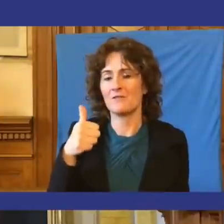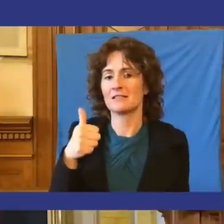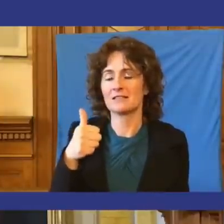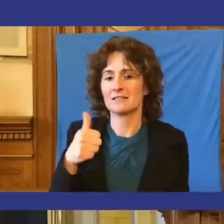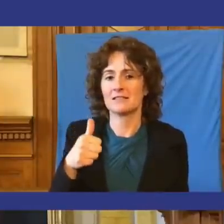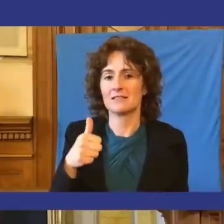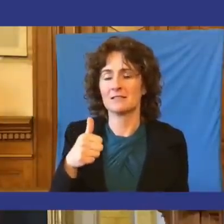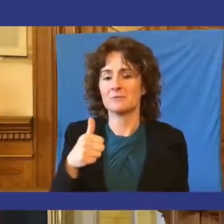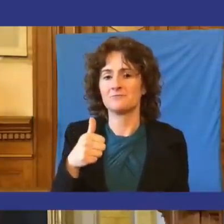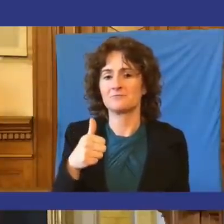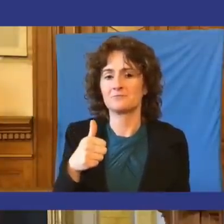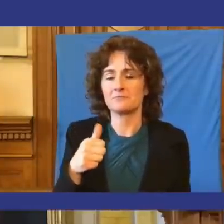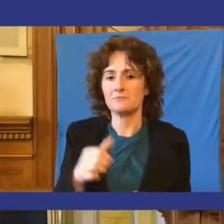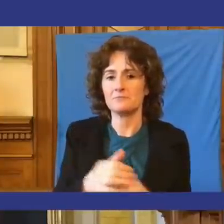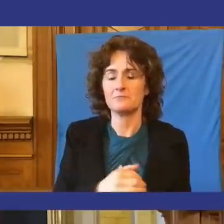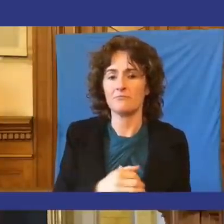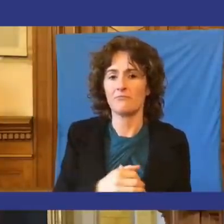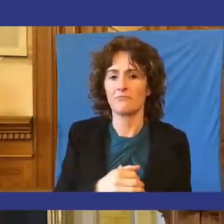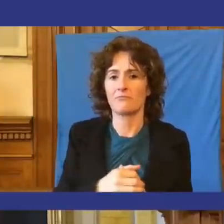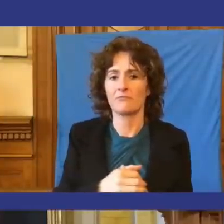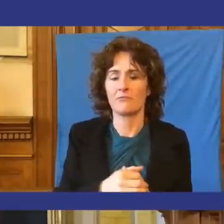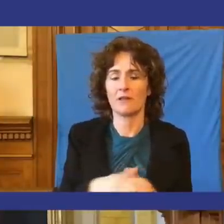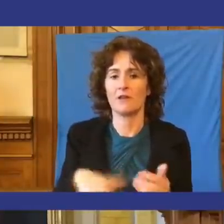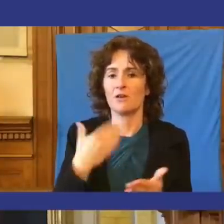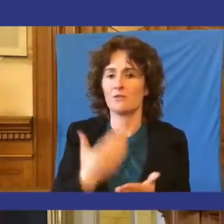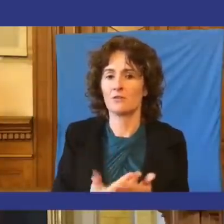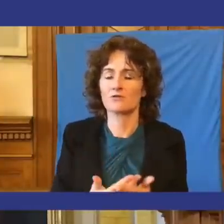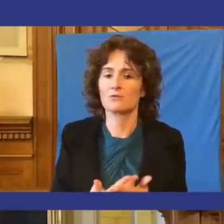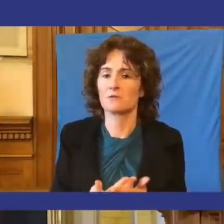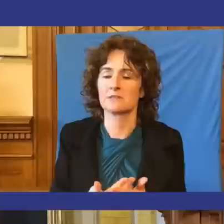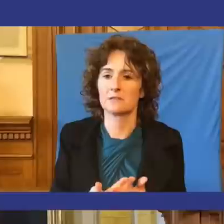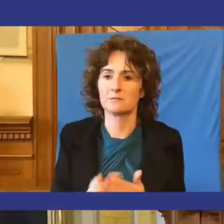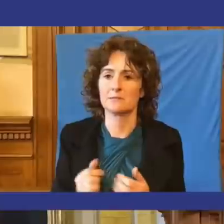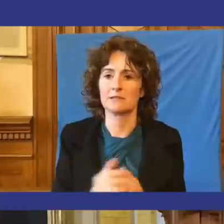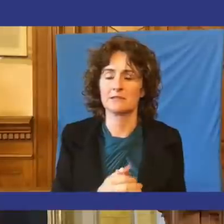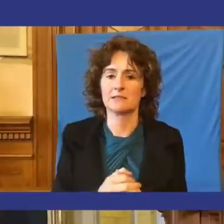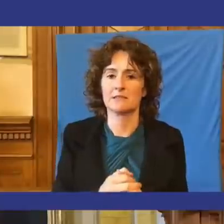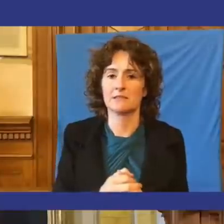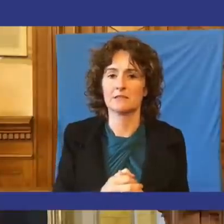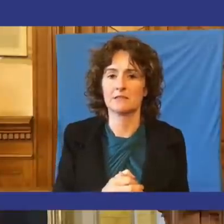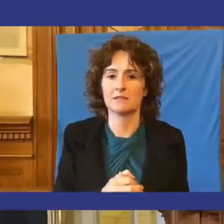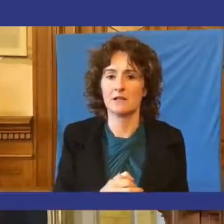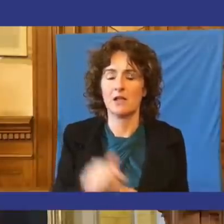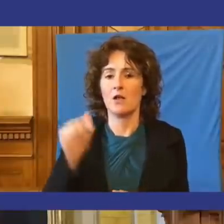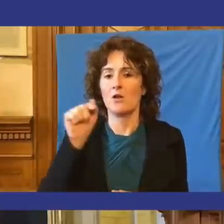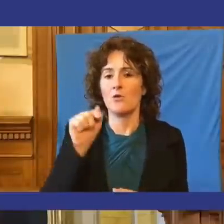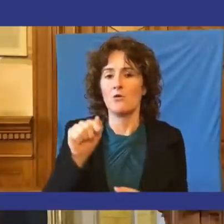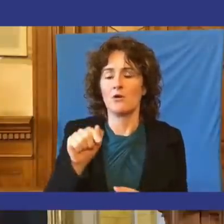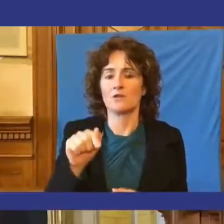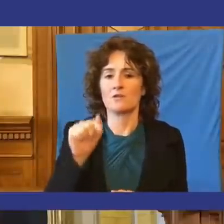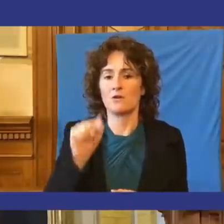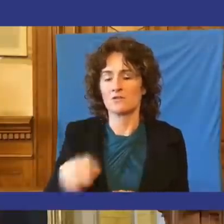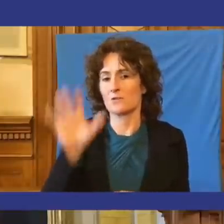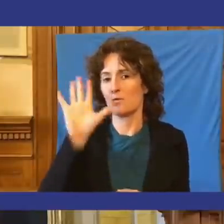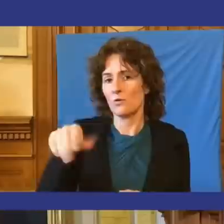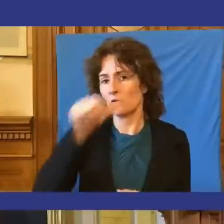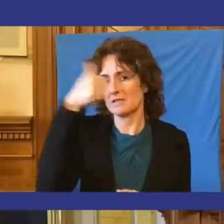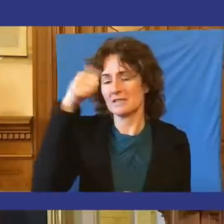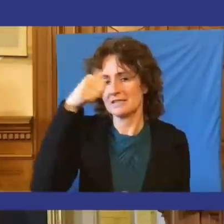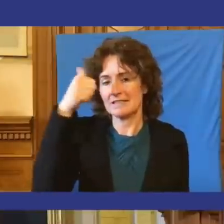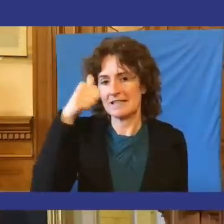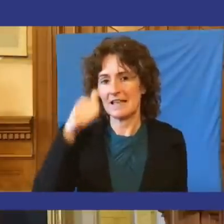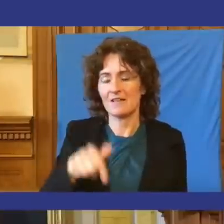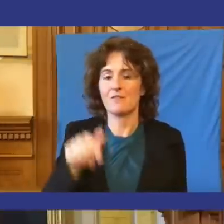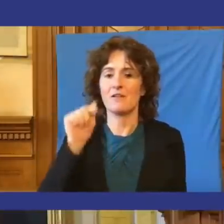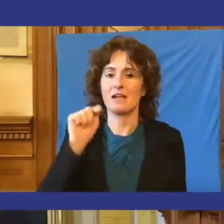én választottam, hogy ki legyen és ki nem. Semmilyen nyomást nem helyeztem, ezt ő is pontosan leírja. Azt ő állította össze azt az öt nevet. Az, hogy éppen ezt a